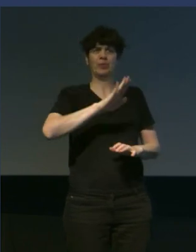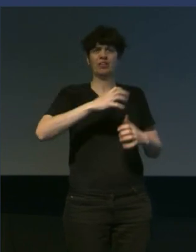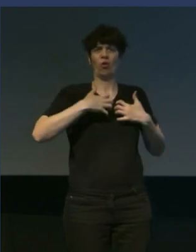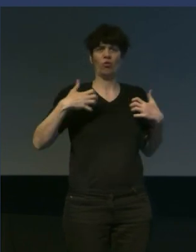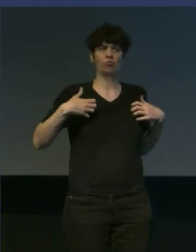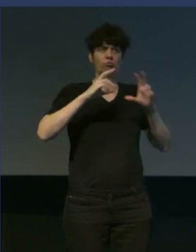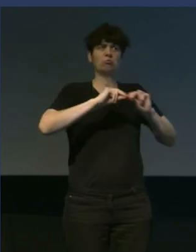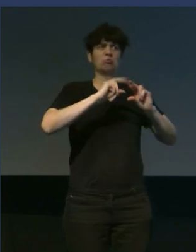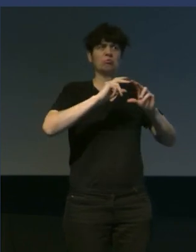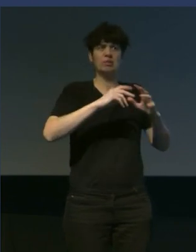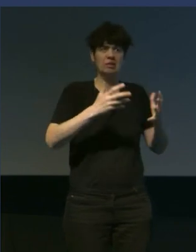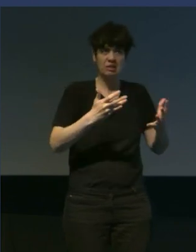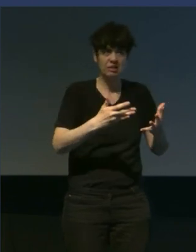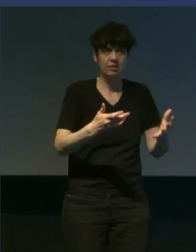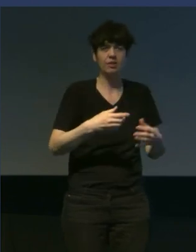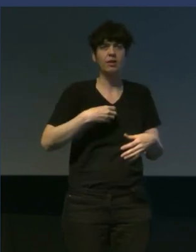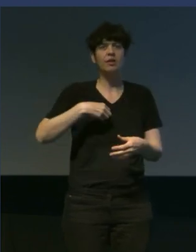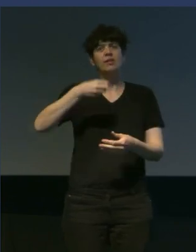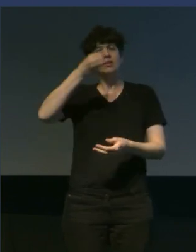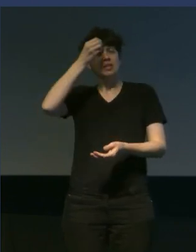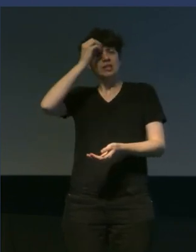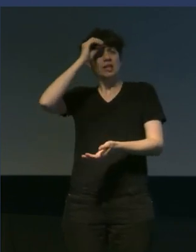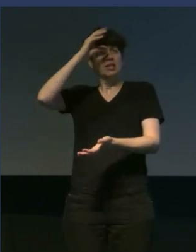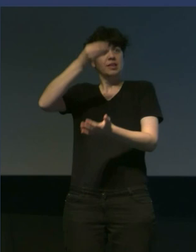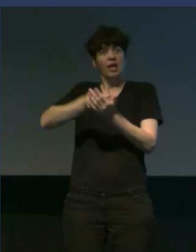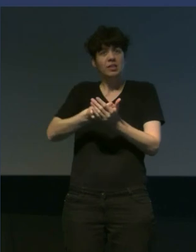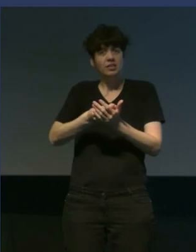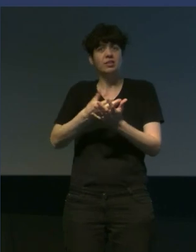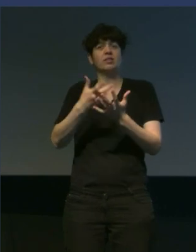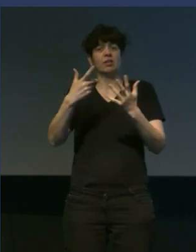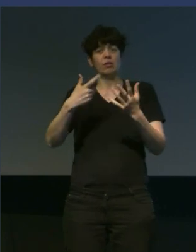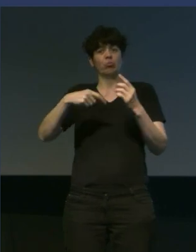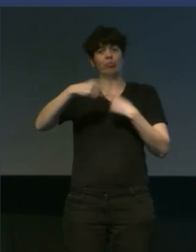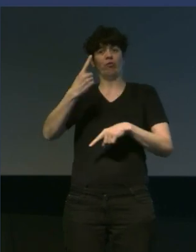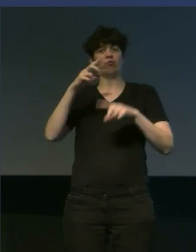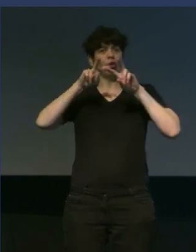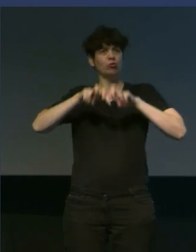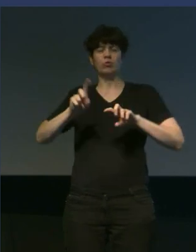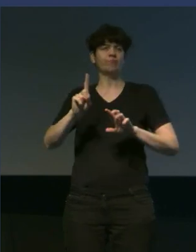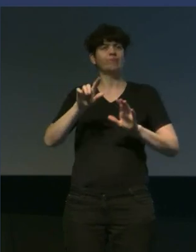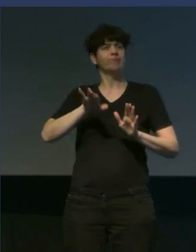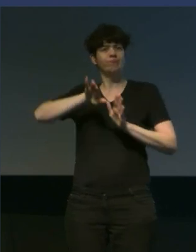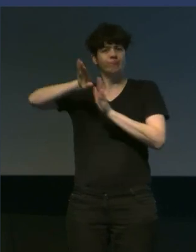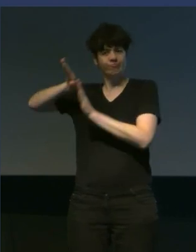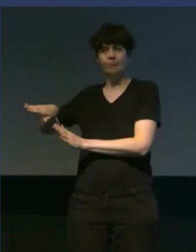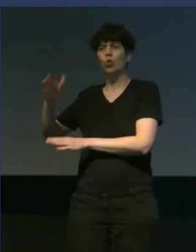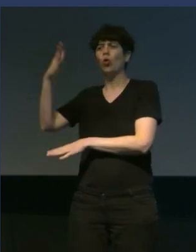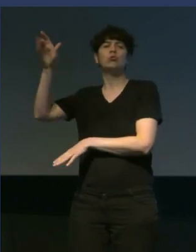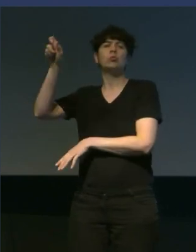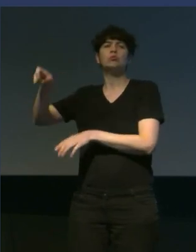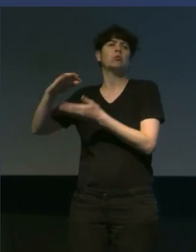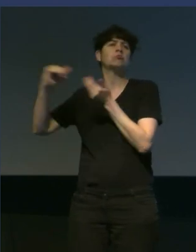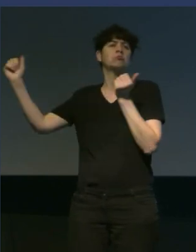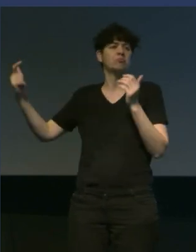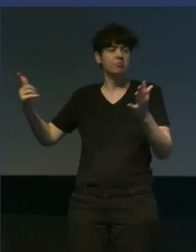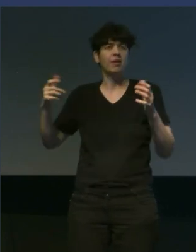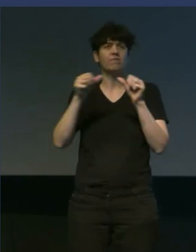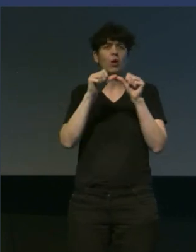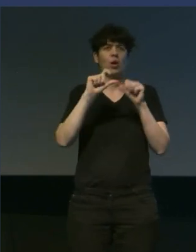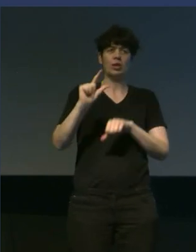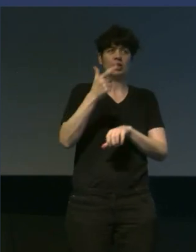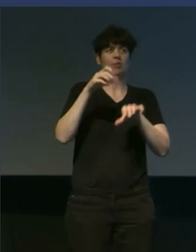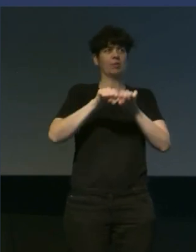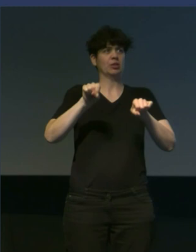du coup, au lieu de faire une thèse et de me chercher le retour, j'ai laissé ça à d'autres et j'étais un deuxième master en